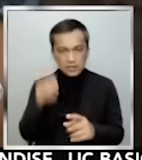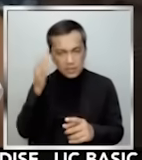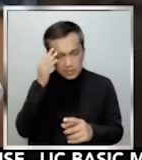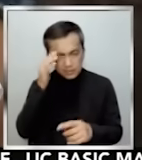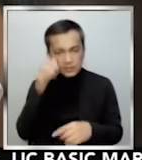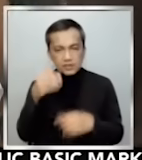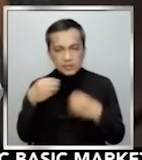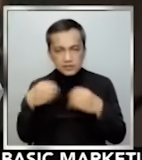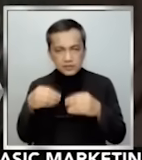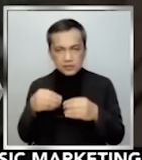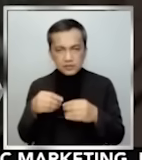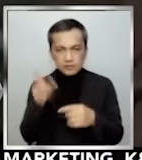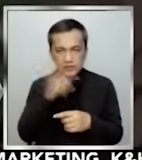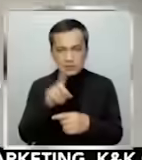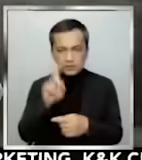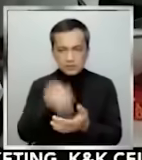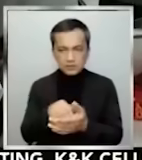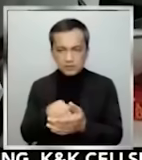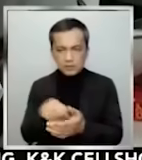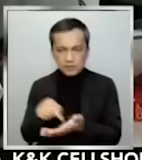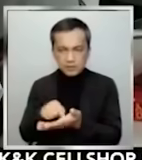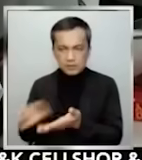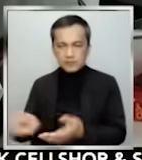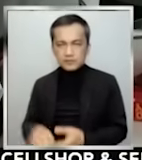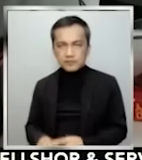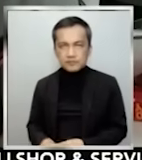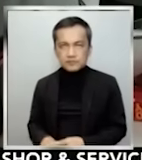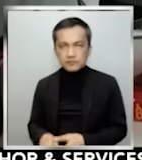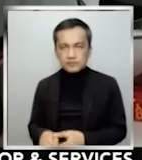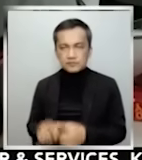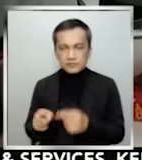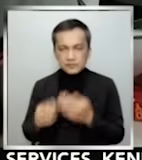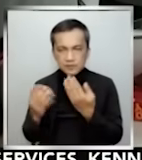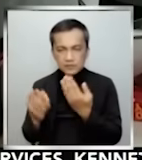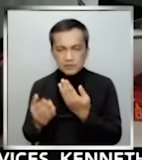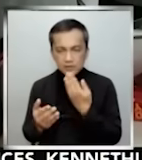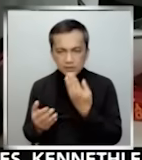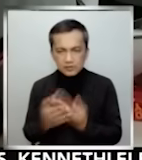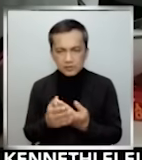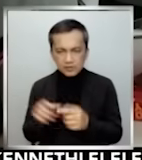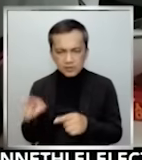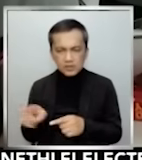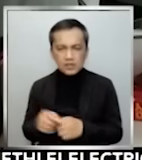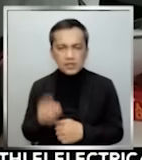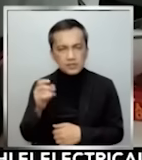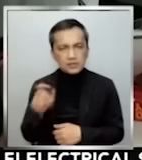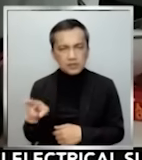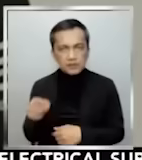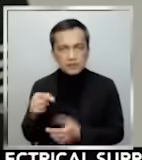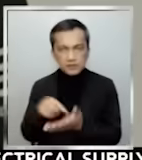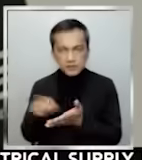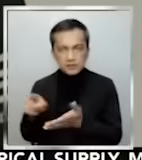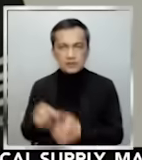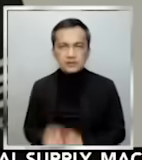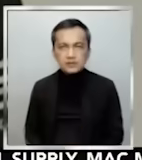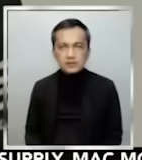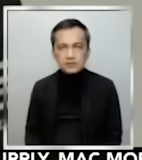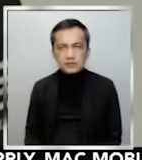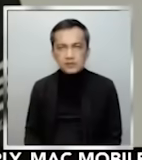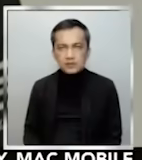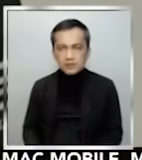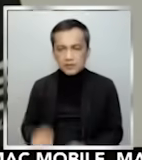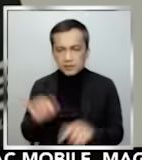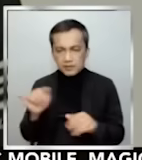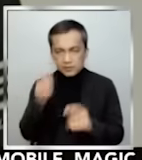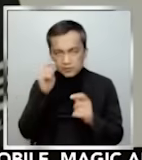pekeng is libo na bina bayad niya nakadikit sa ti binangga ng kaser diyan Parehas yung Ser number bumalik na